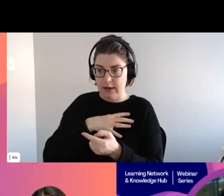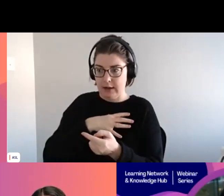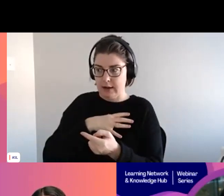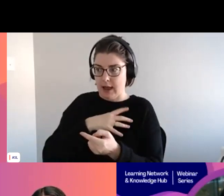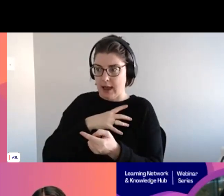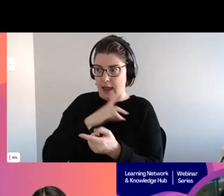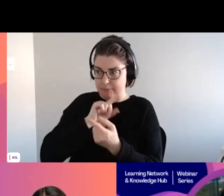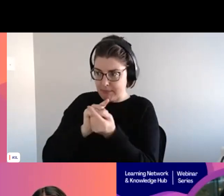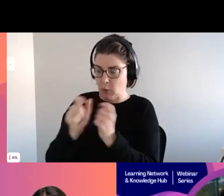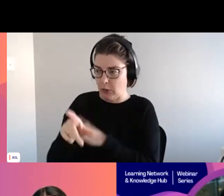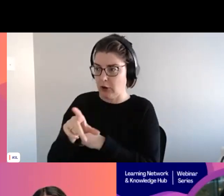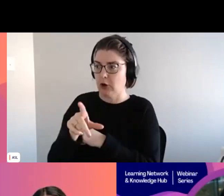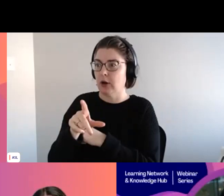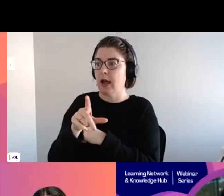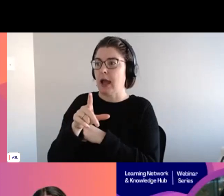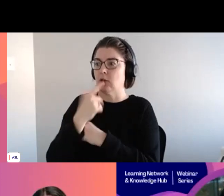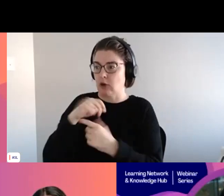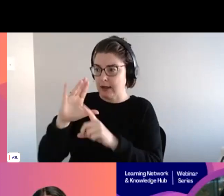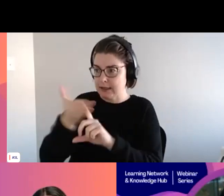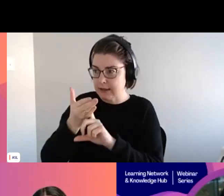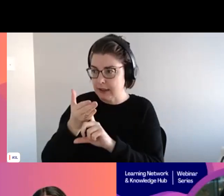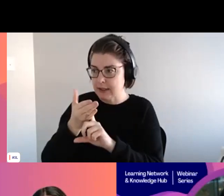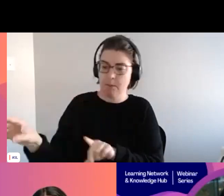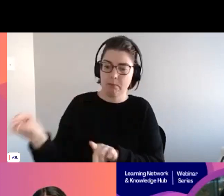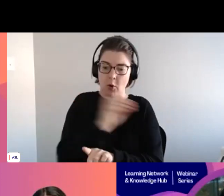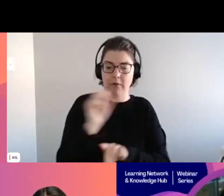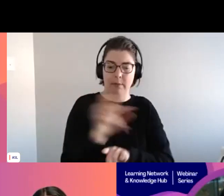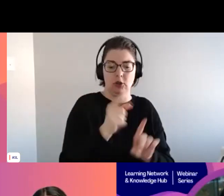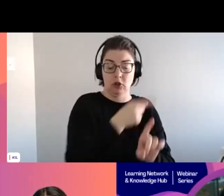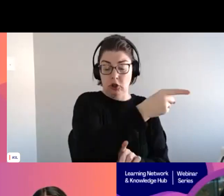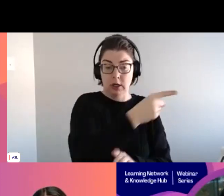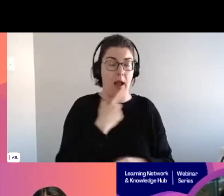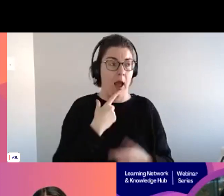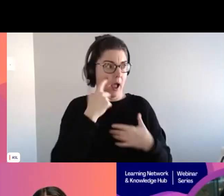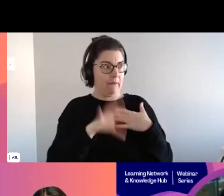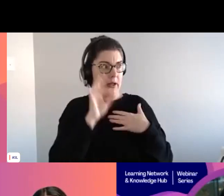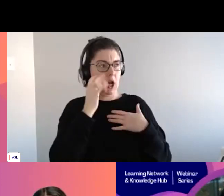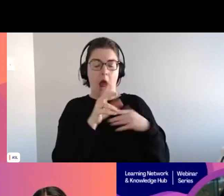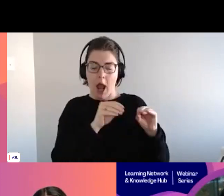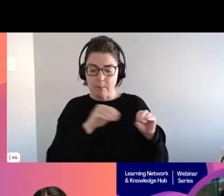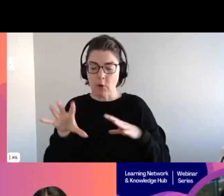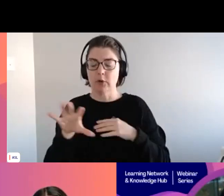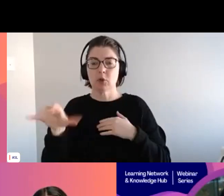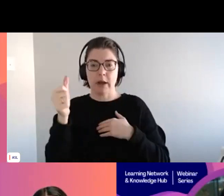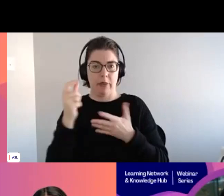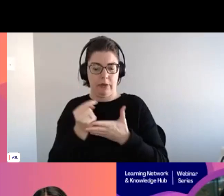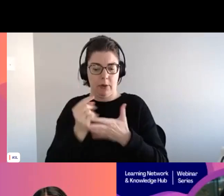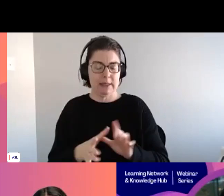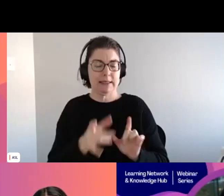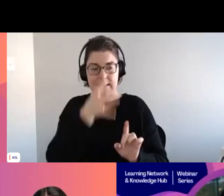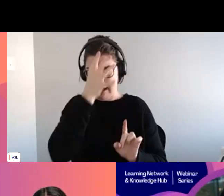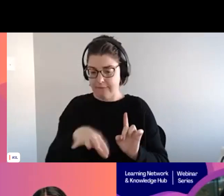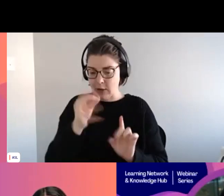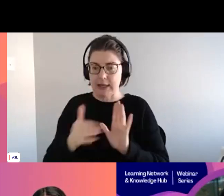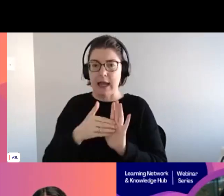donc alors que j'étais chez lui et puis lorsque je suis chez ma mère il a trouvé donc une experte donc de la santé